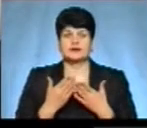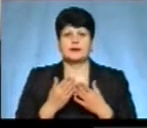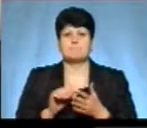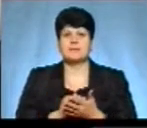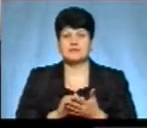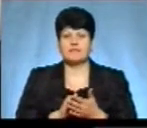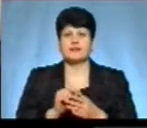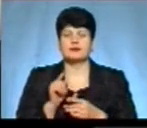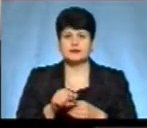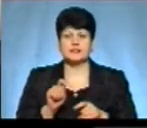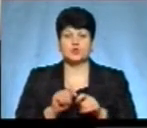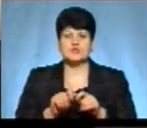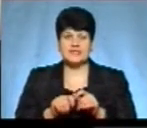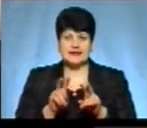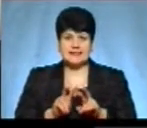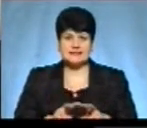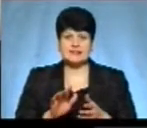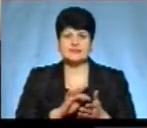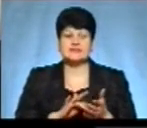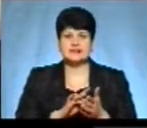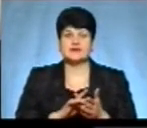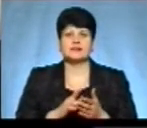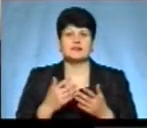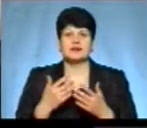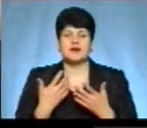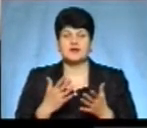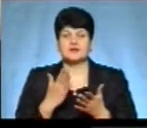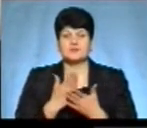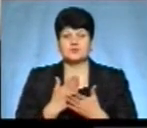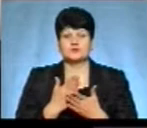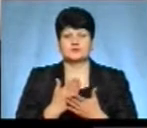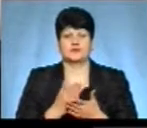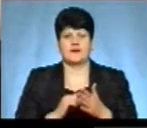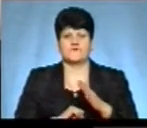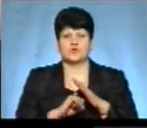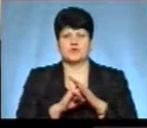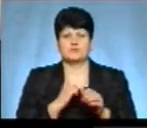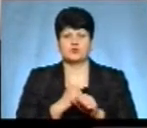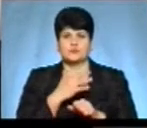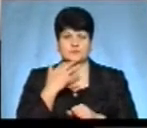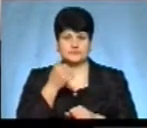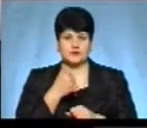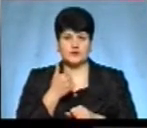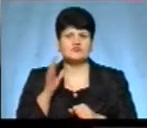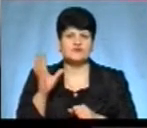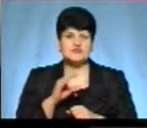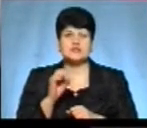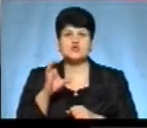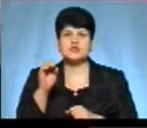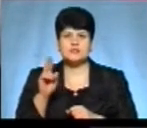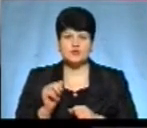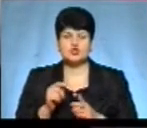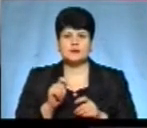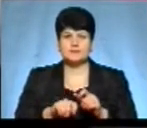тих дослідницьких центрів, як я вже зазначав, які користуються авторитетом, які вже діють не перший рік. Чи всі соціологічні дослідження